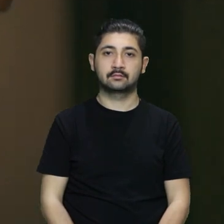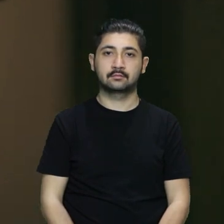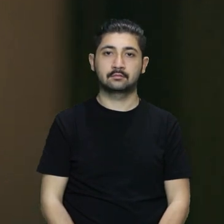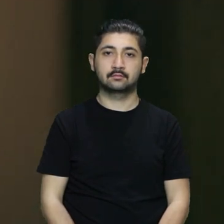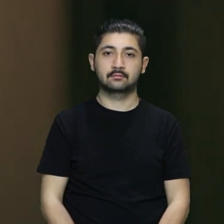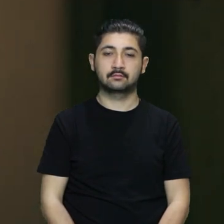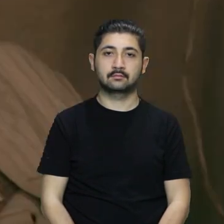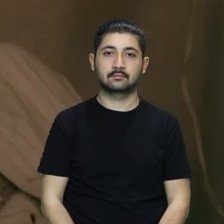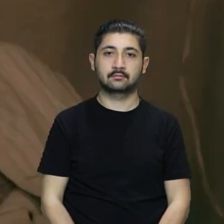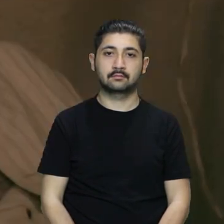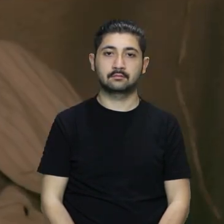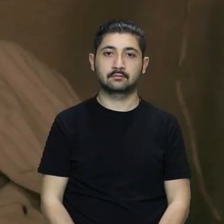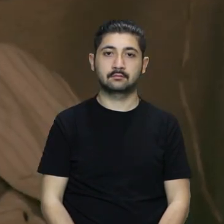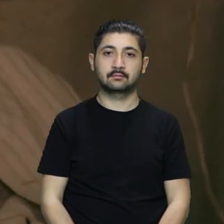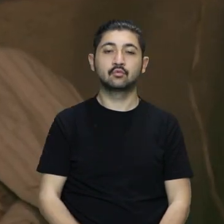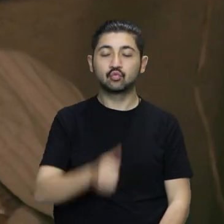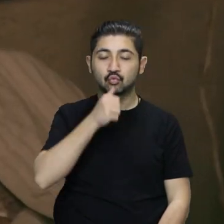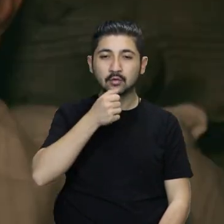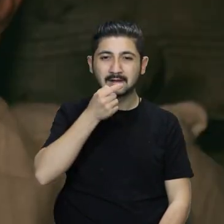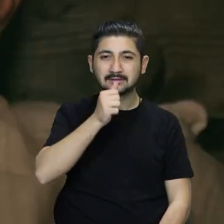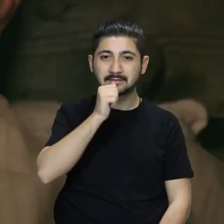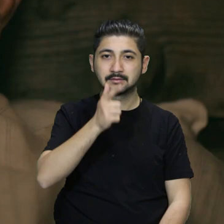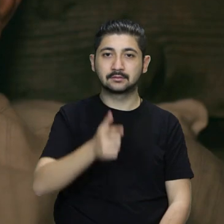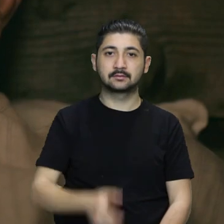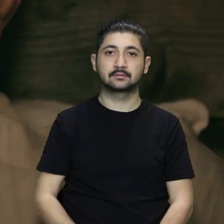uzattı. Al bir yudum iç.